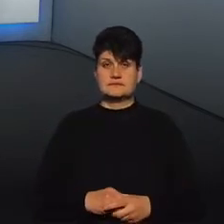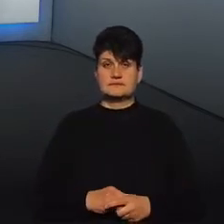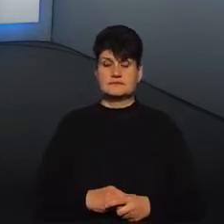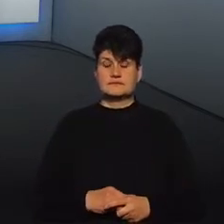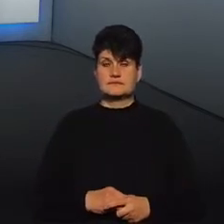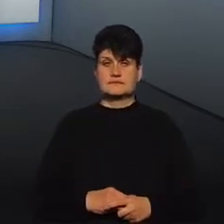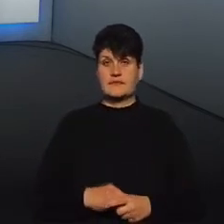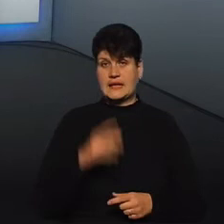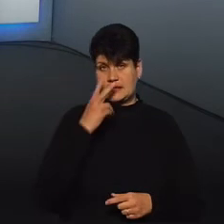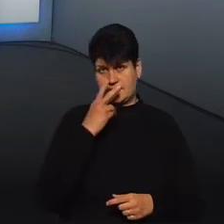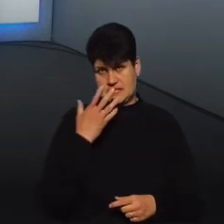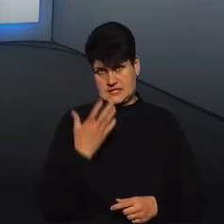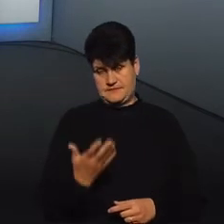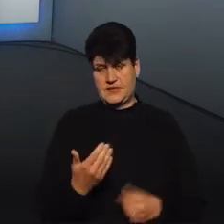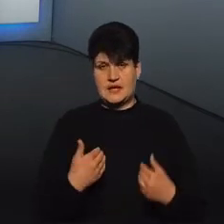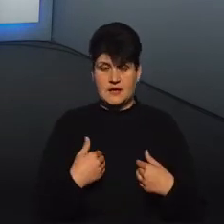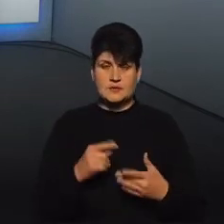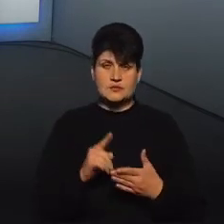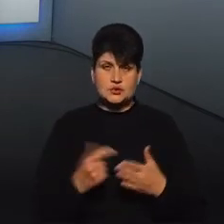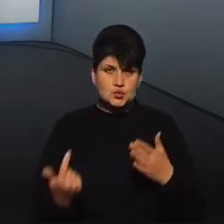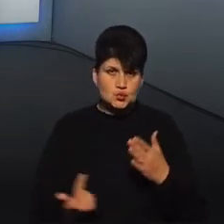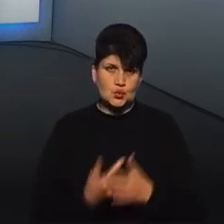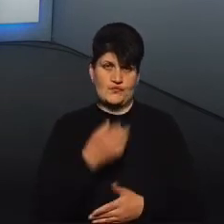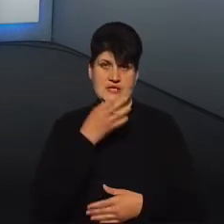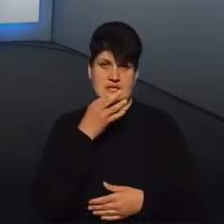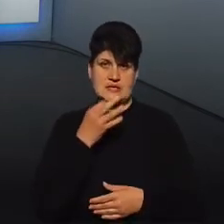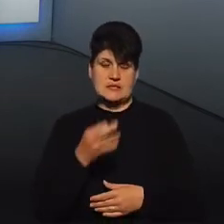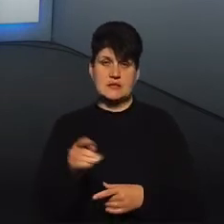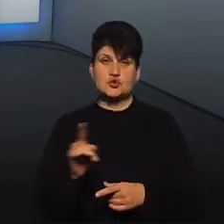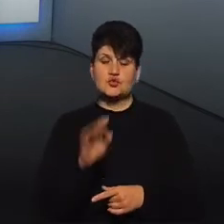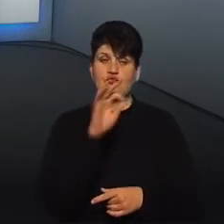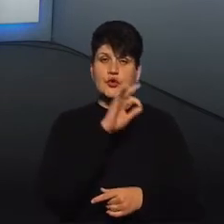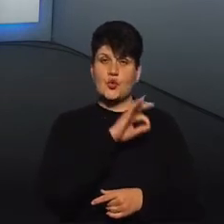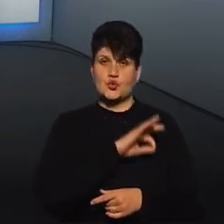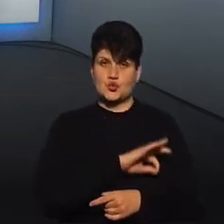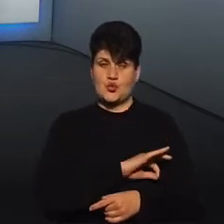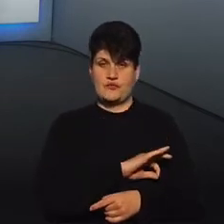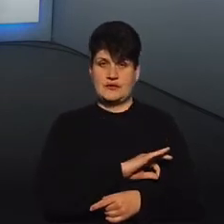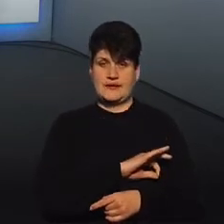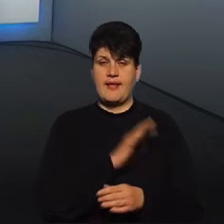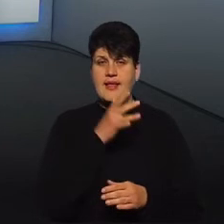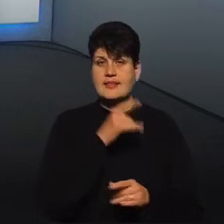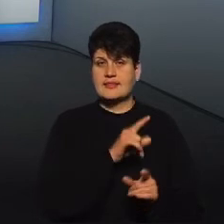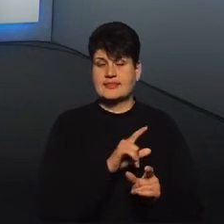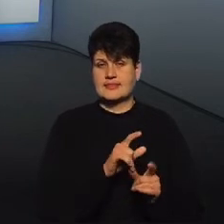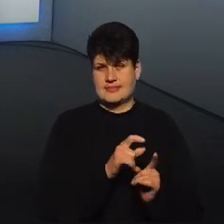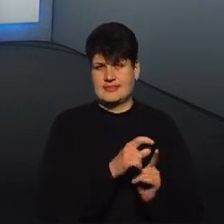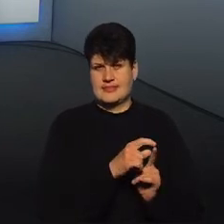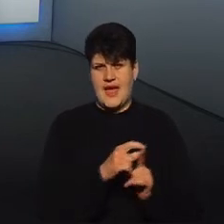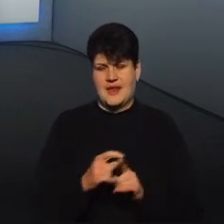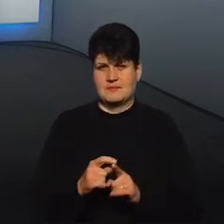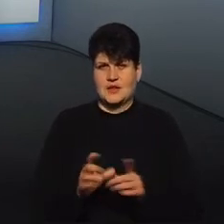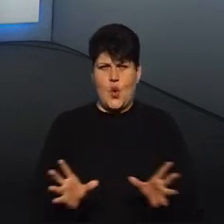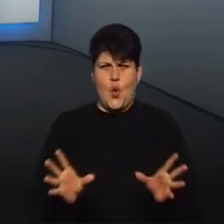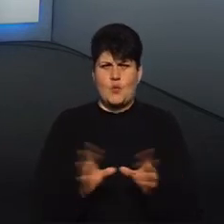Дивіться, я мушу знову сказати, що використовувати термін і об'єднувати всі вакцини